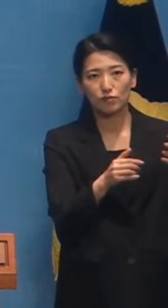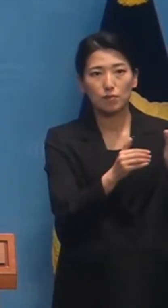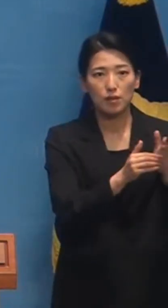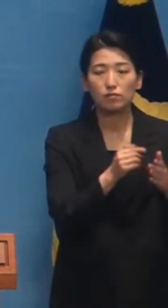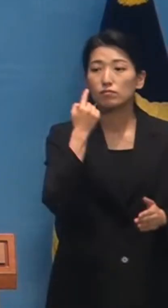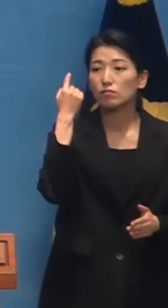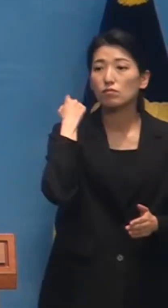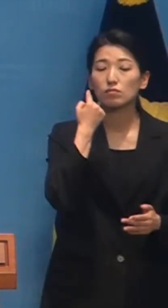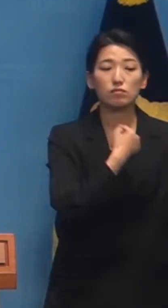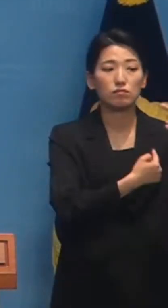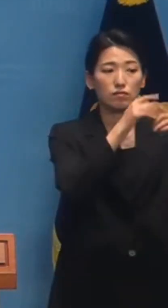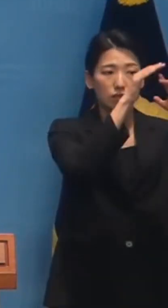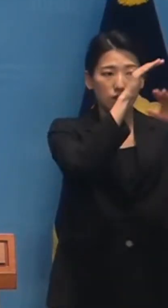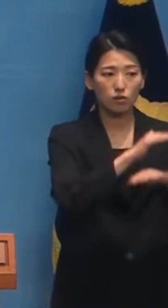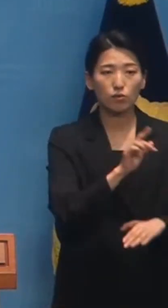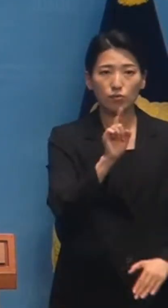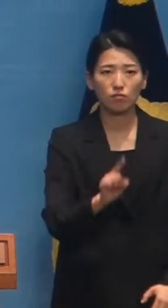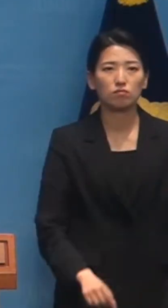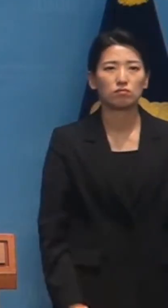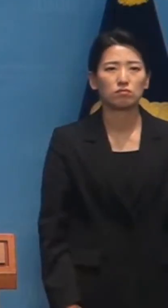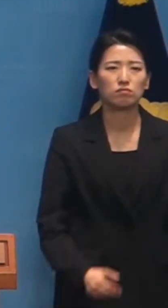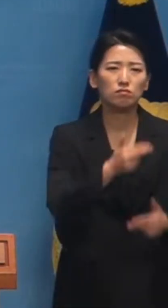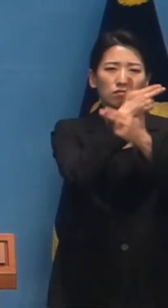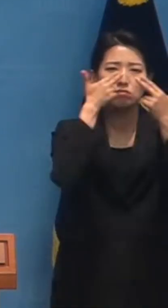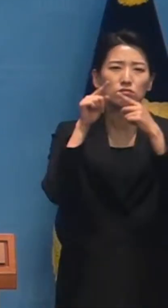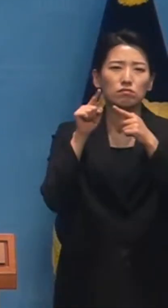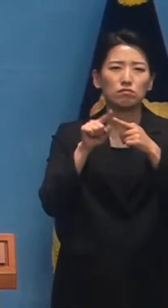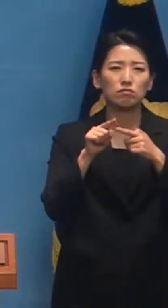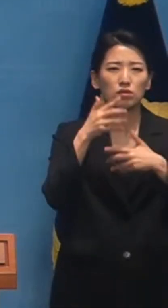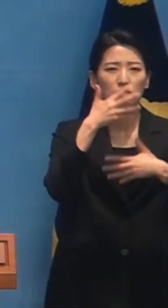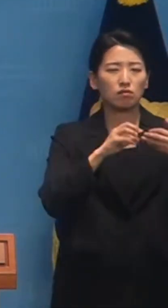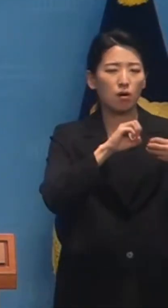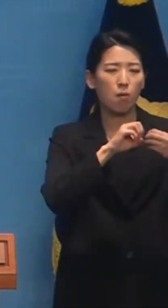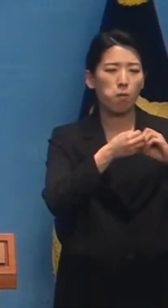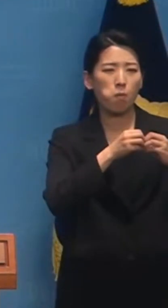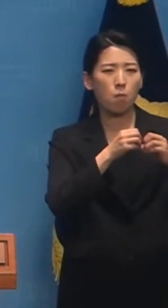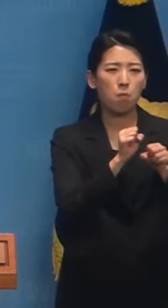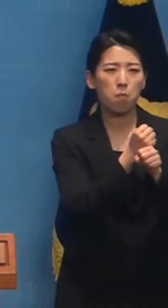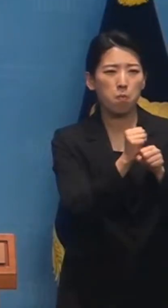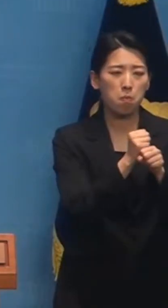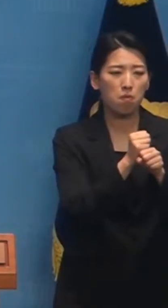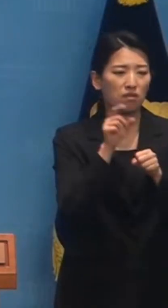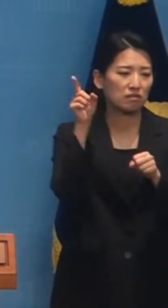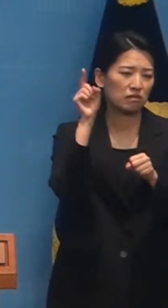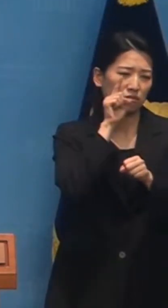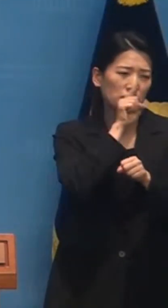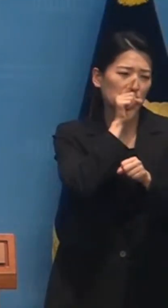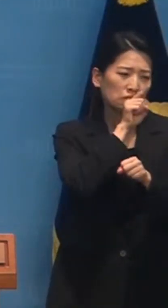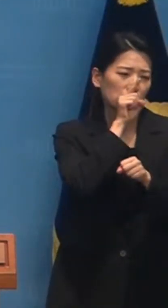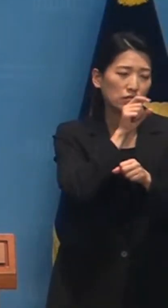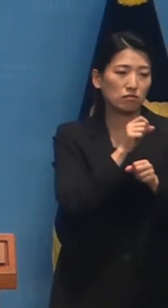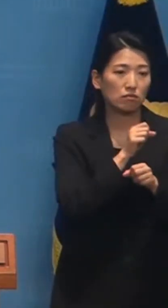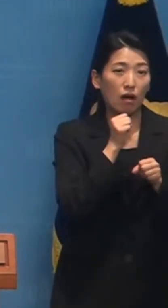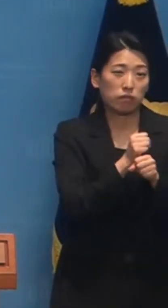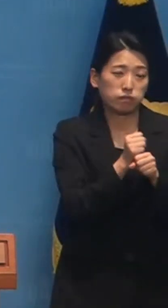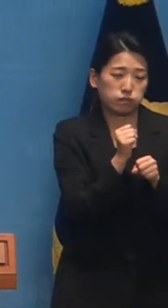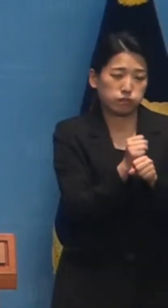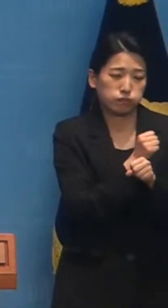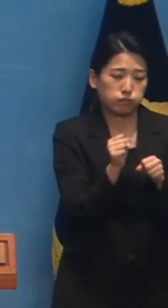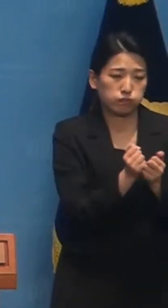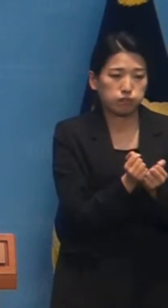주요 제보 내용을 말씀드리겠습니다. 이재명 후보에 대한 조작 영상 등을 이용한 이재명 악마화 게시물이 유포되고 있다는